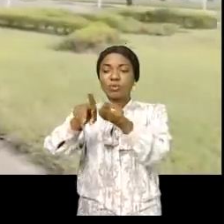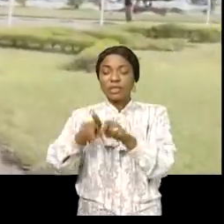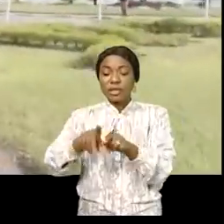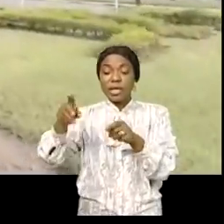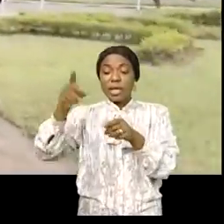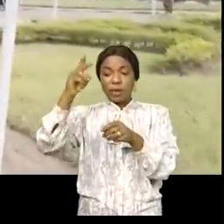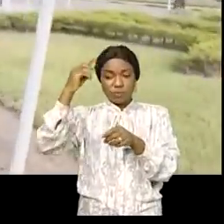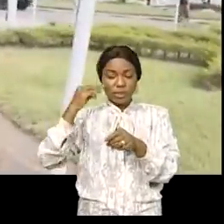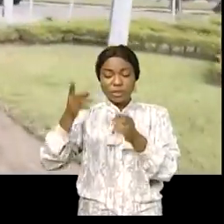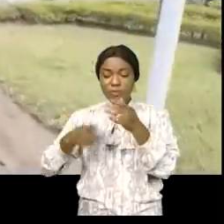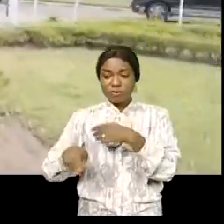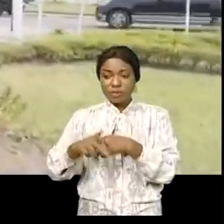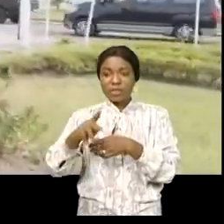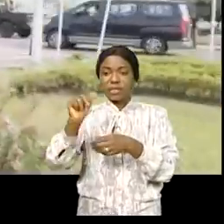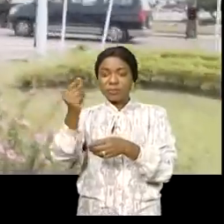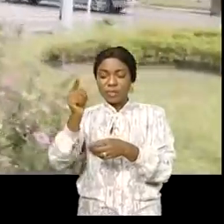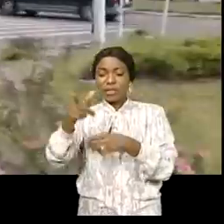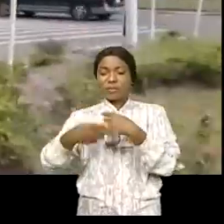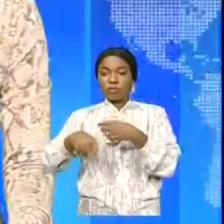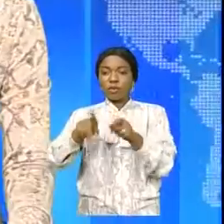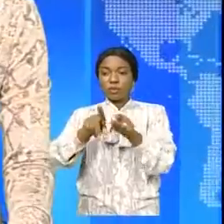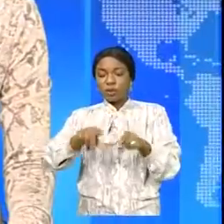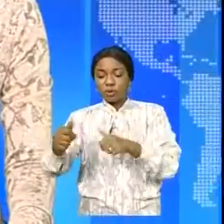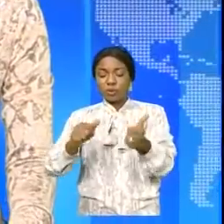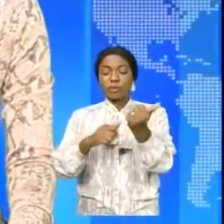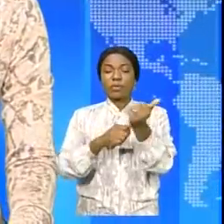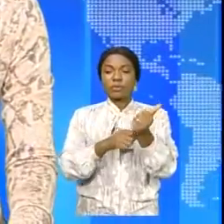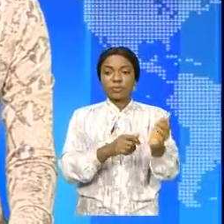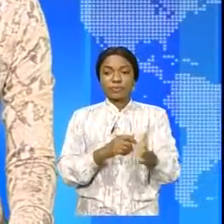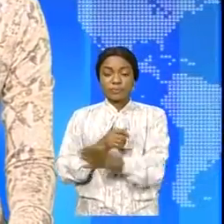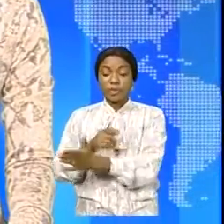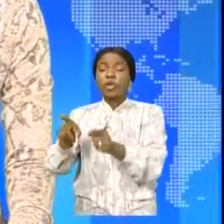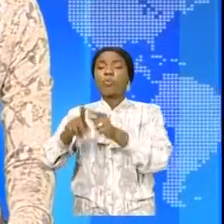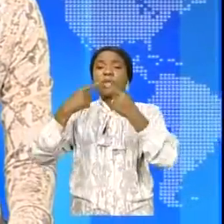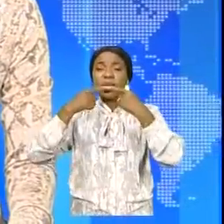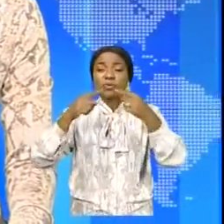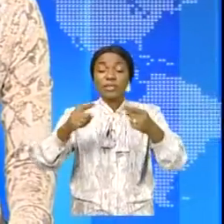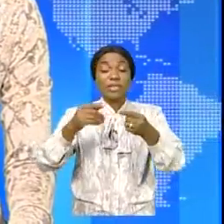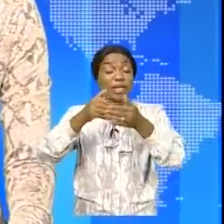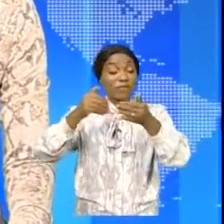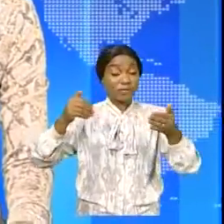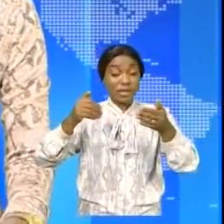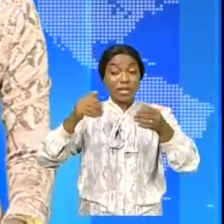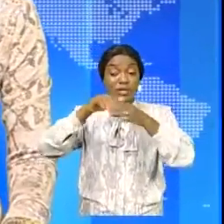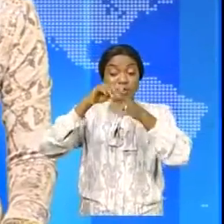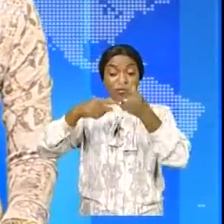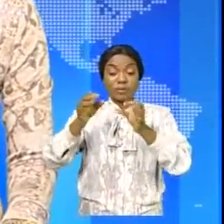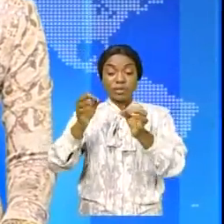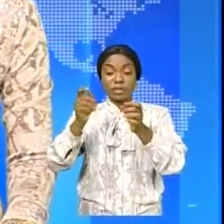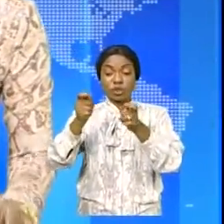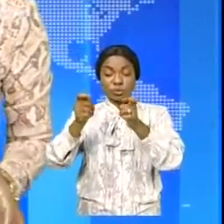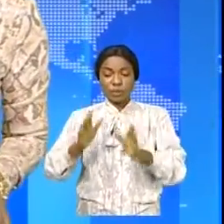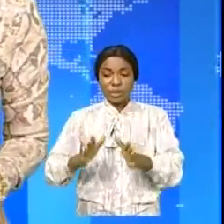provincial de Mines, ainsi que quelques membres de son cabinet. Comme je l'ai annoncé au début de ce journal, le président